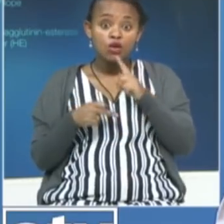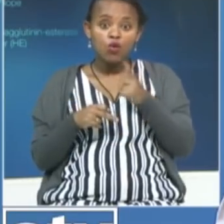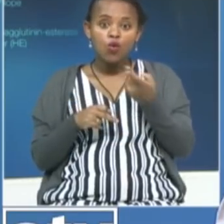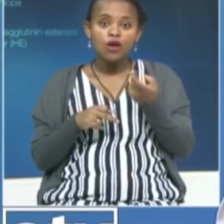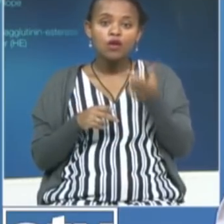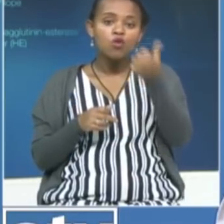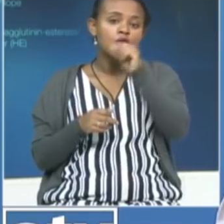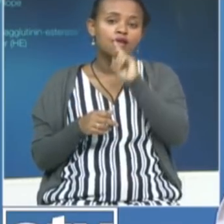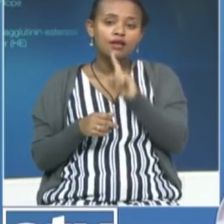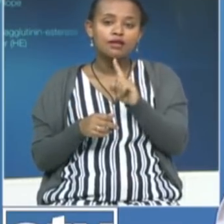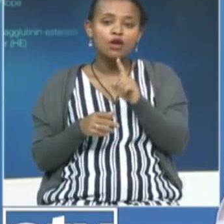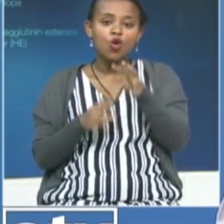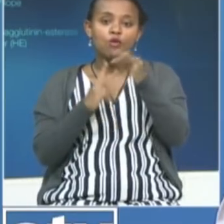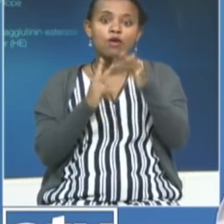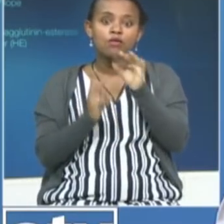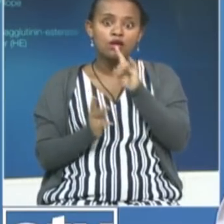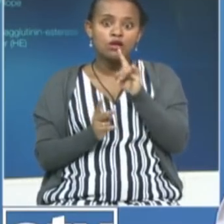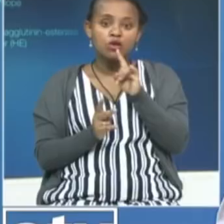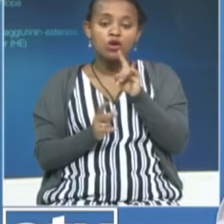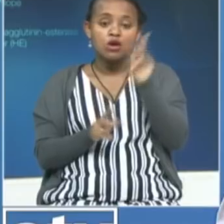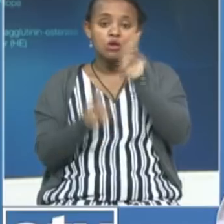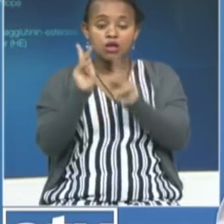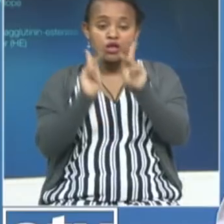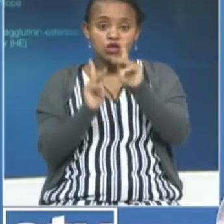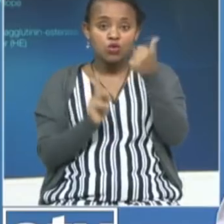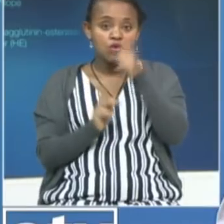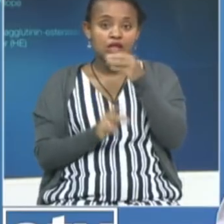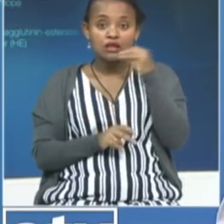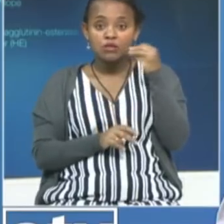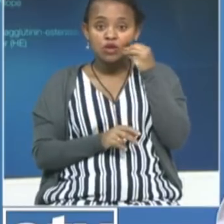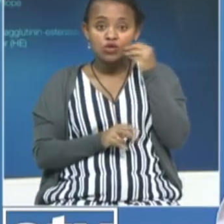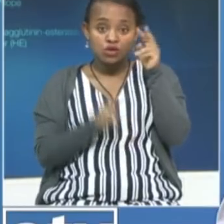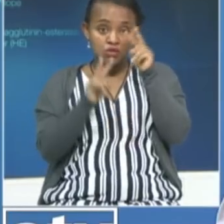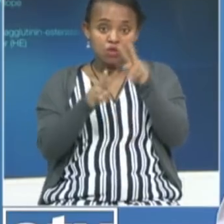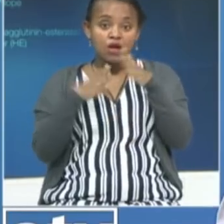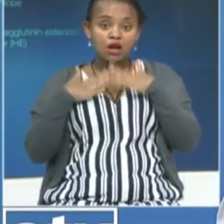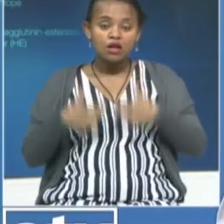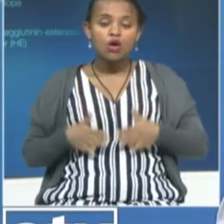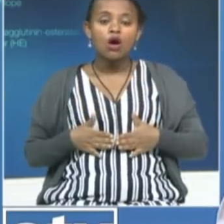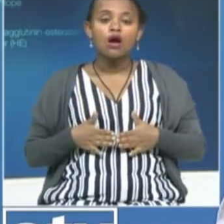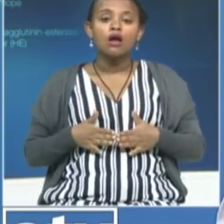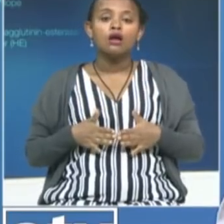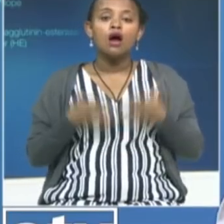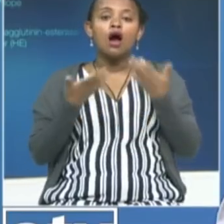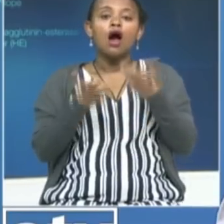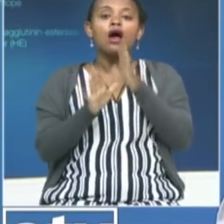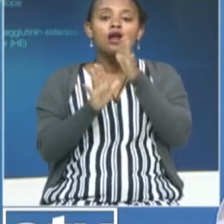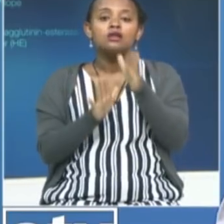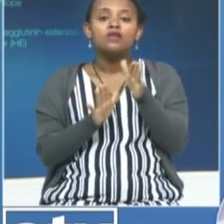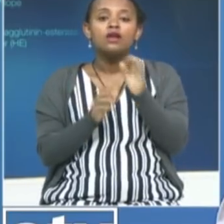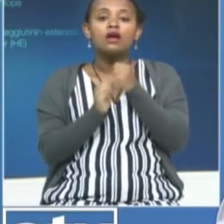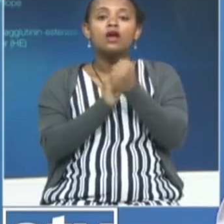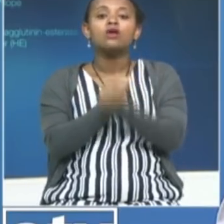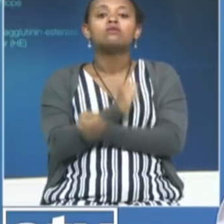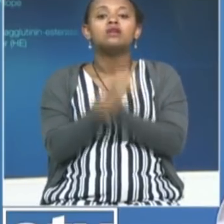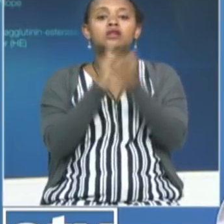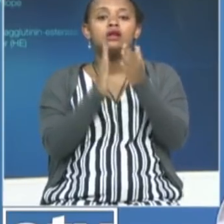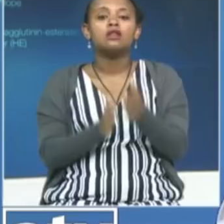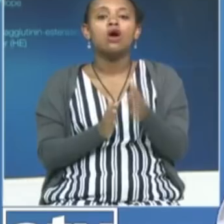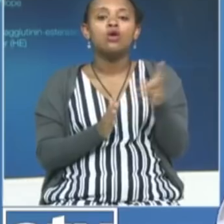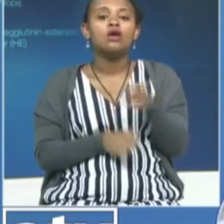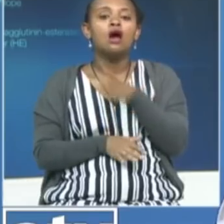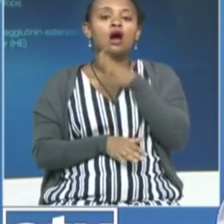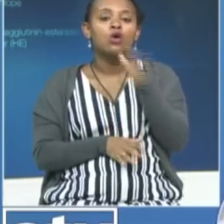ሌላው ማህበረሰቡ መጠጥ ቤቶችና እንግዲህ ቅድም ብለናል የሚመለከተው አካል እንደ አላስፈላጊ ወይ መሰረታዊ የሆኑ